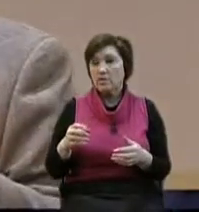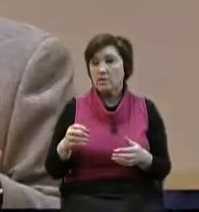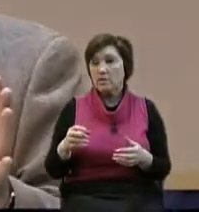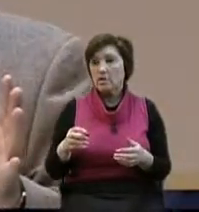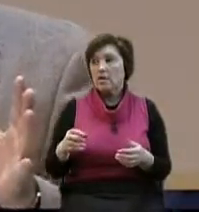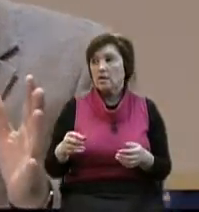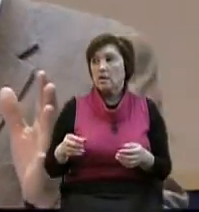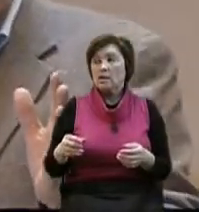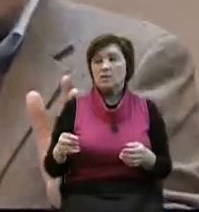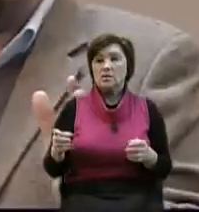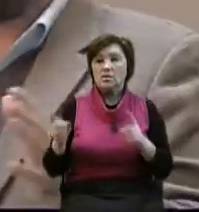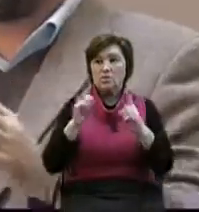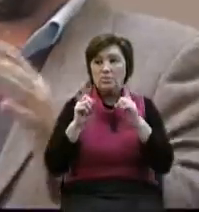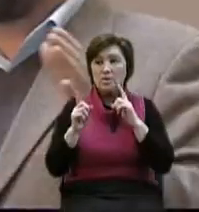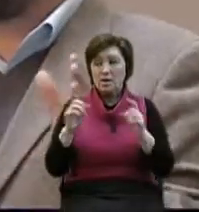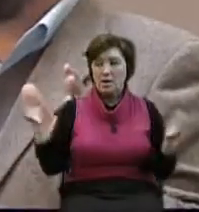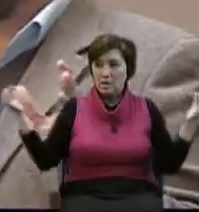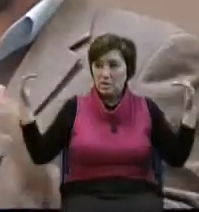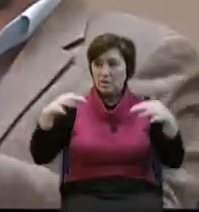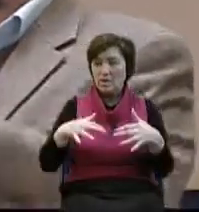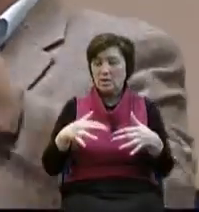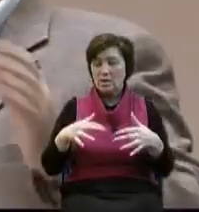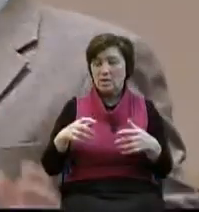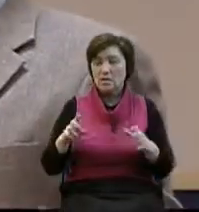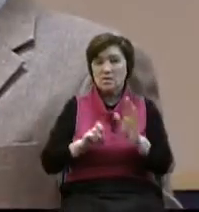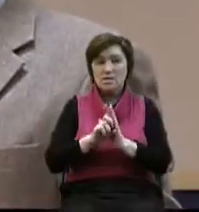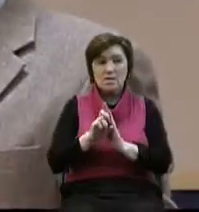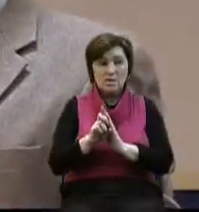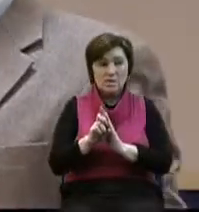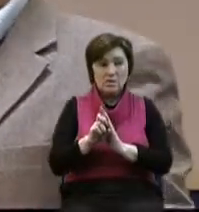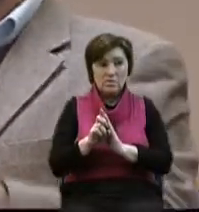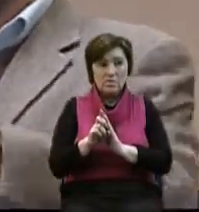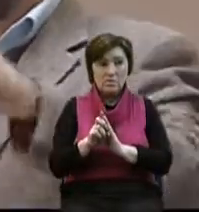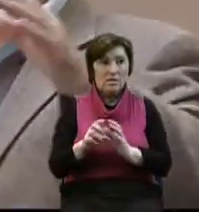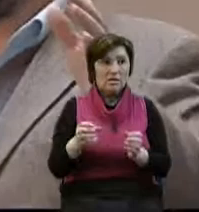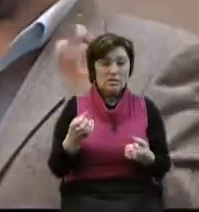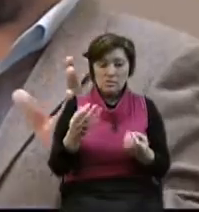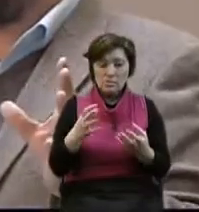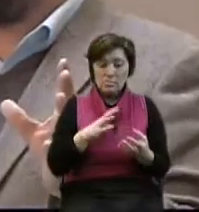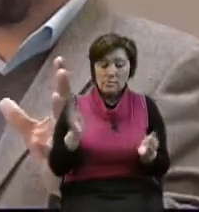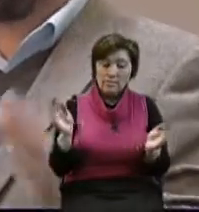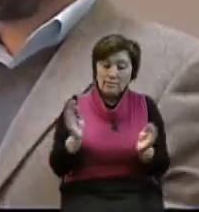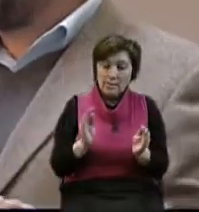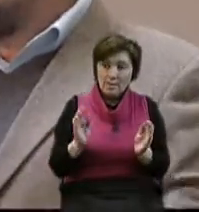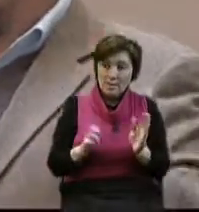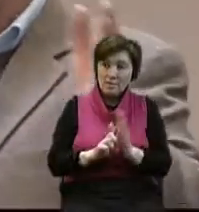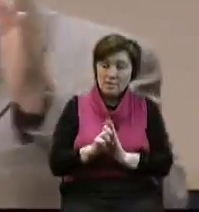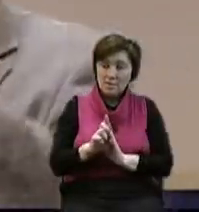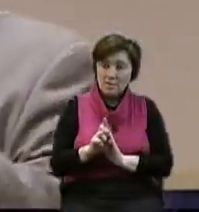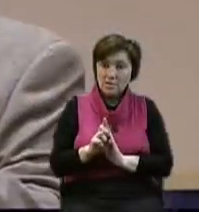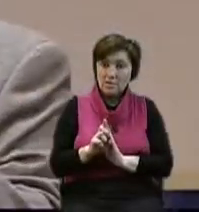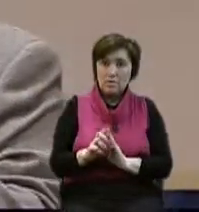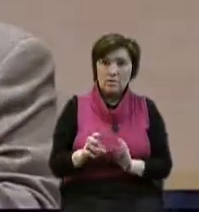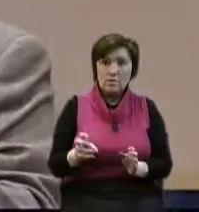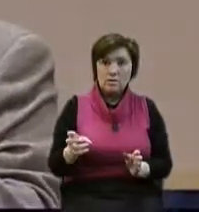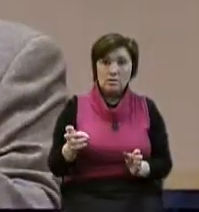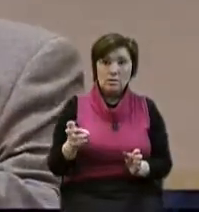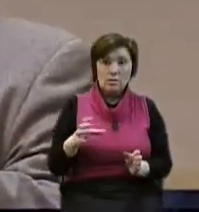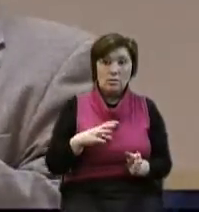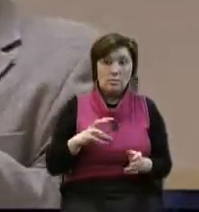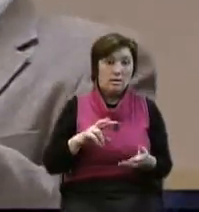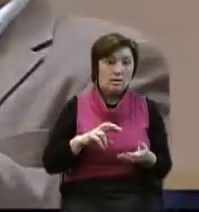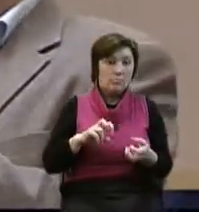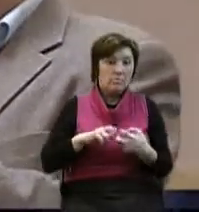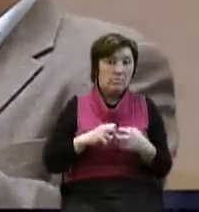Церковь тогда еще была немногочисленная, не так много было церквей, но существовала одна проблема – исполнение закона